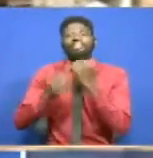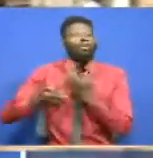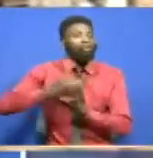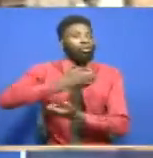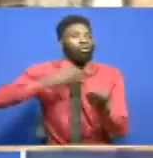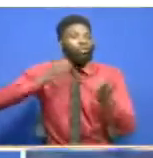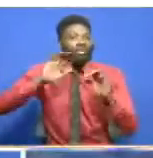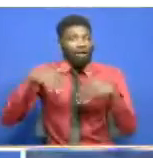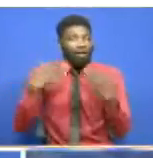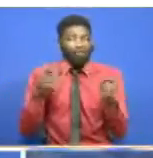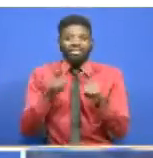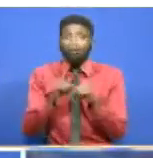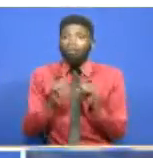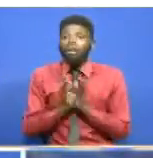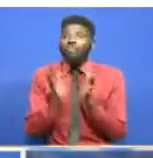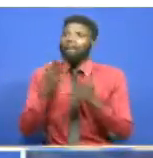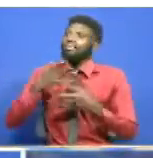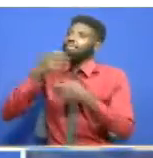ikizidi kudidimia.